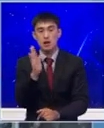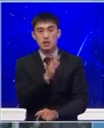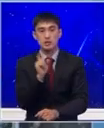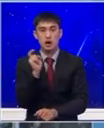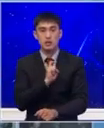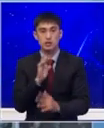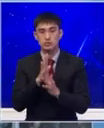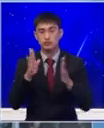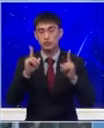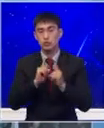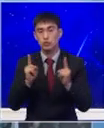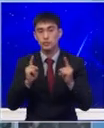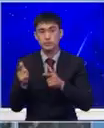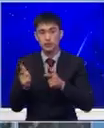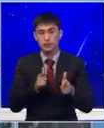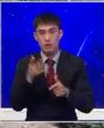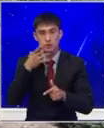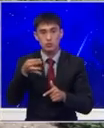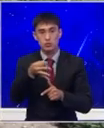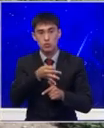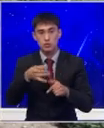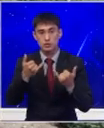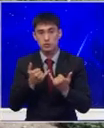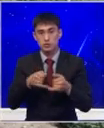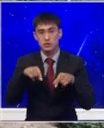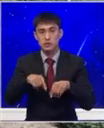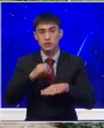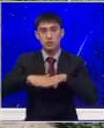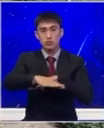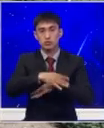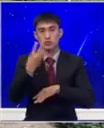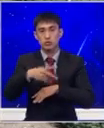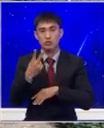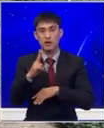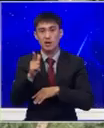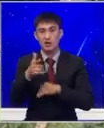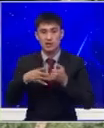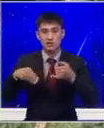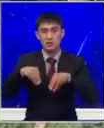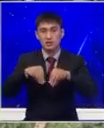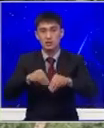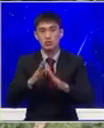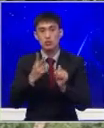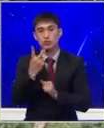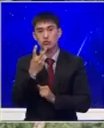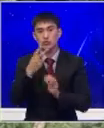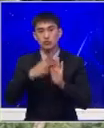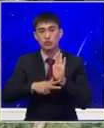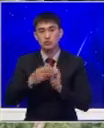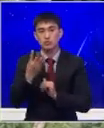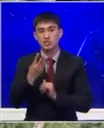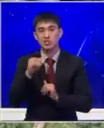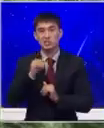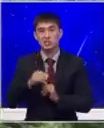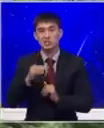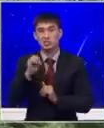крупным лесозаготовительным объектом в Алматинской области сегодня здесь на площади 42 гектаров засеяно более 284